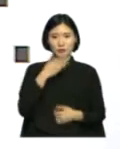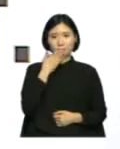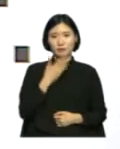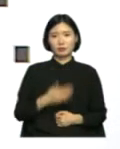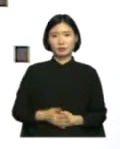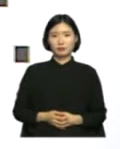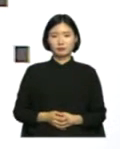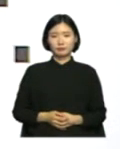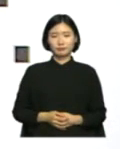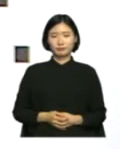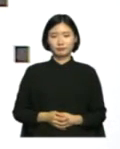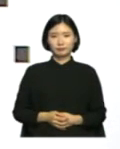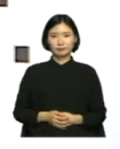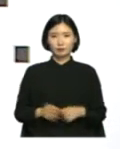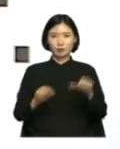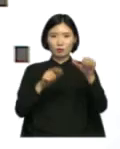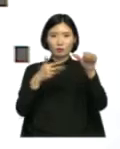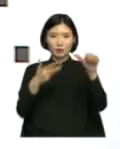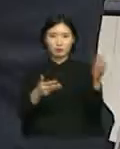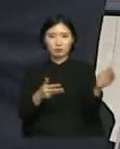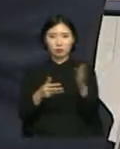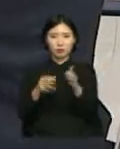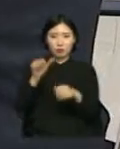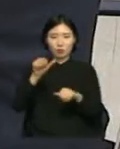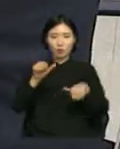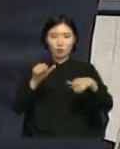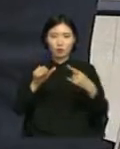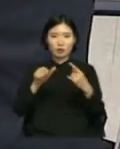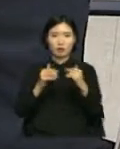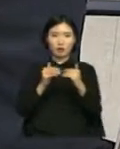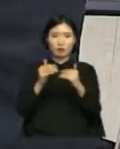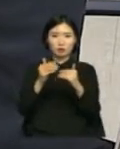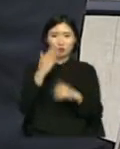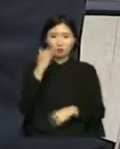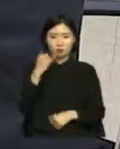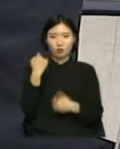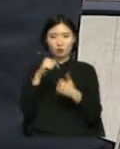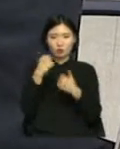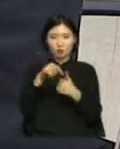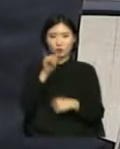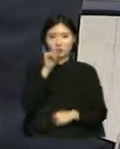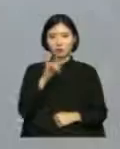있습니다. 다음 달 8일부터는 5회 과정의 학부모 아카데미도 운영됩니다.